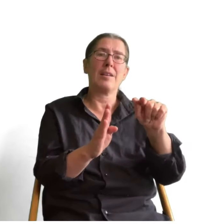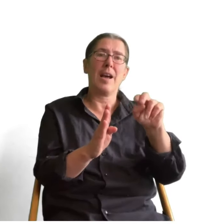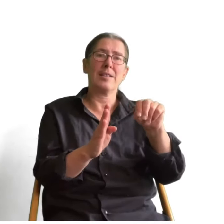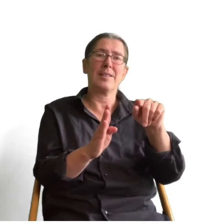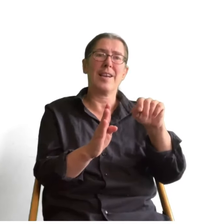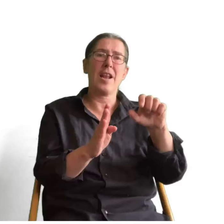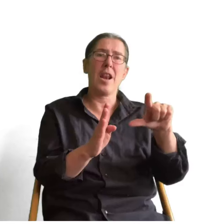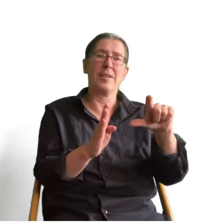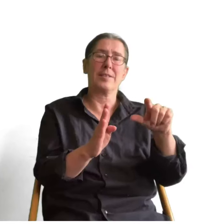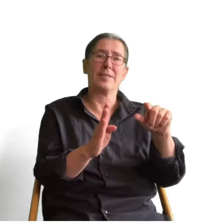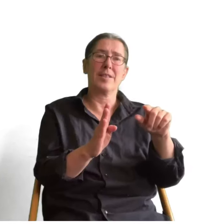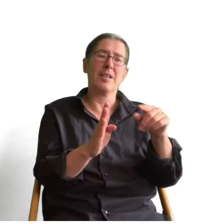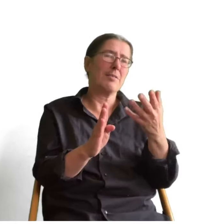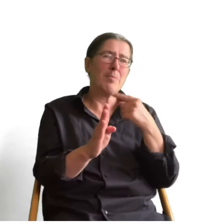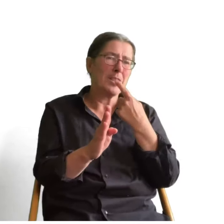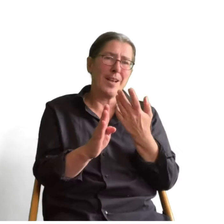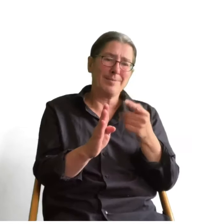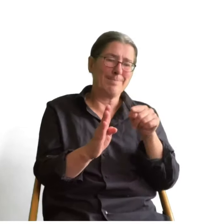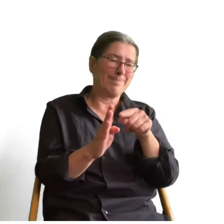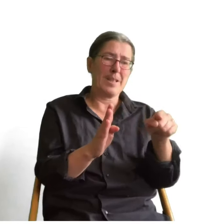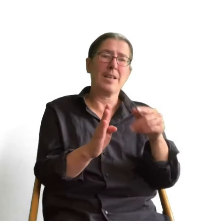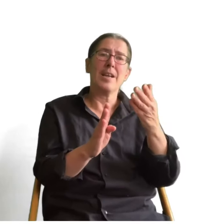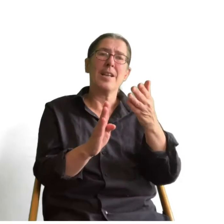Anteilen oder den, ja, wie soll man das sagen,